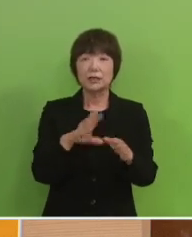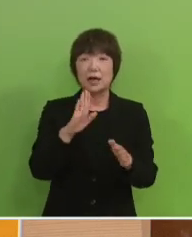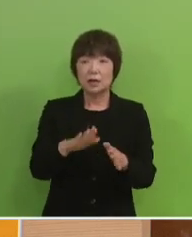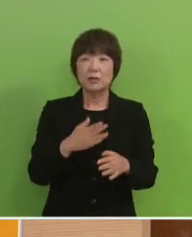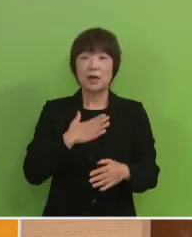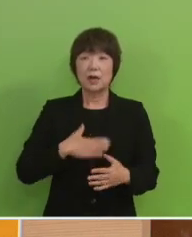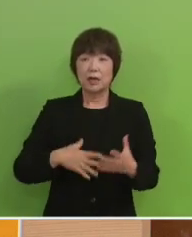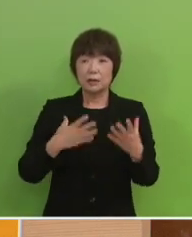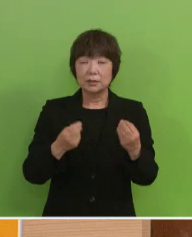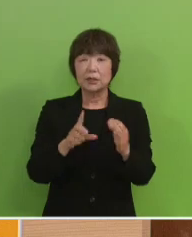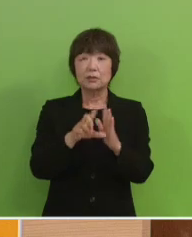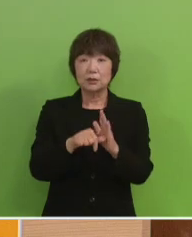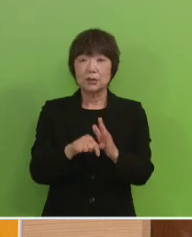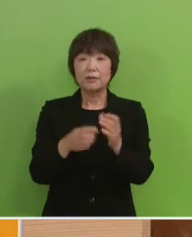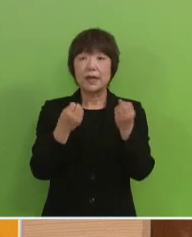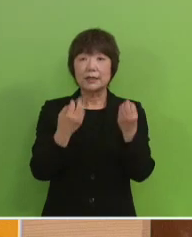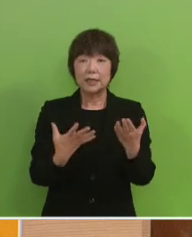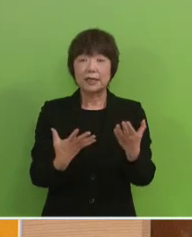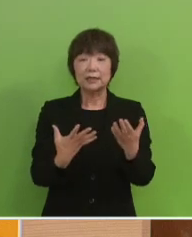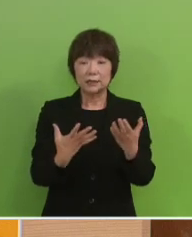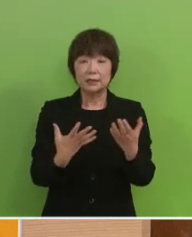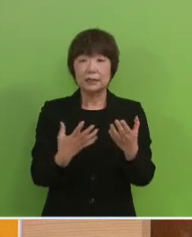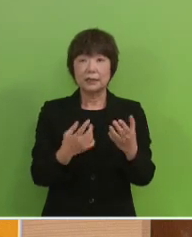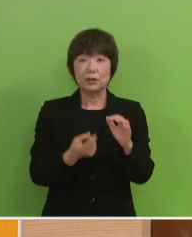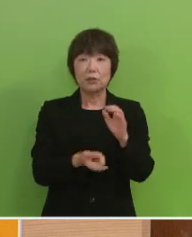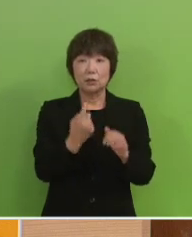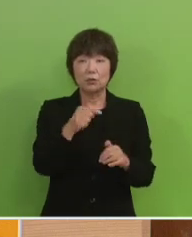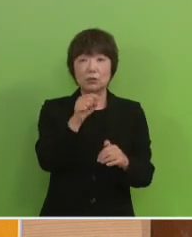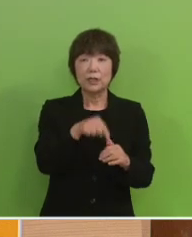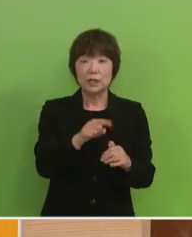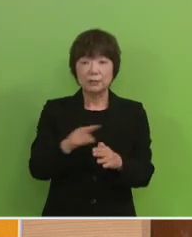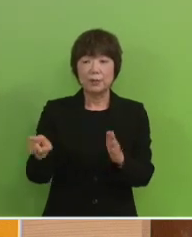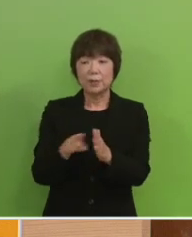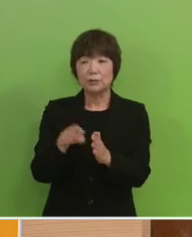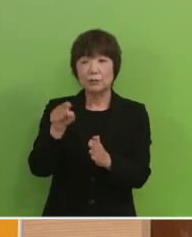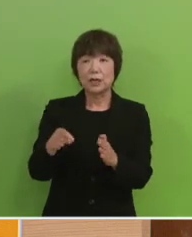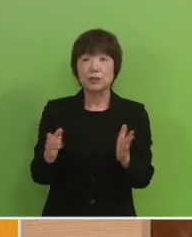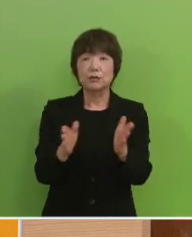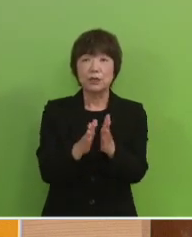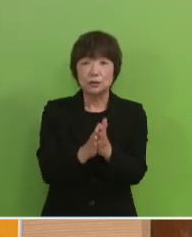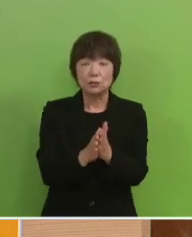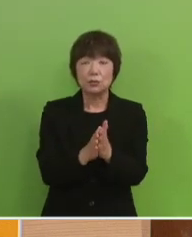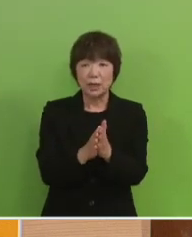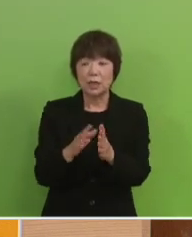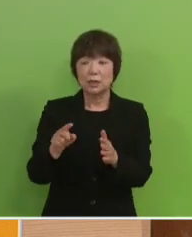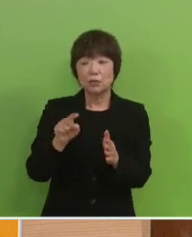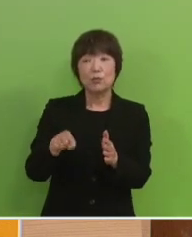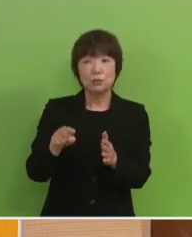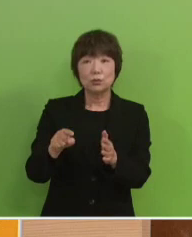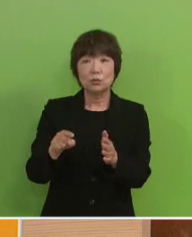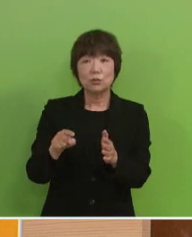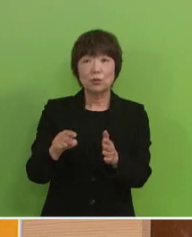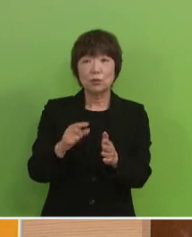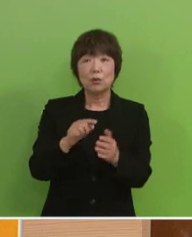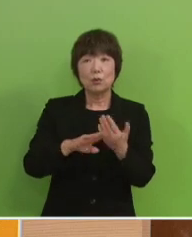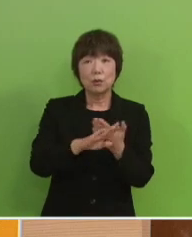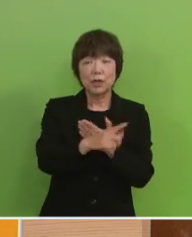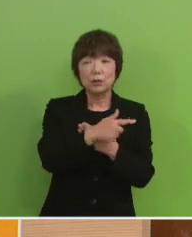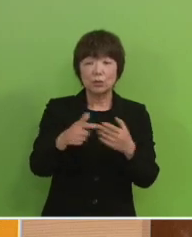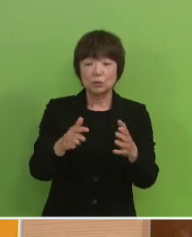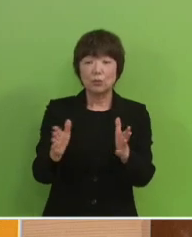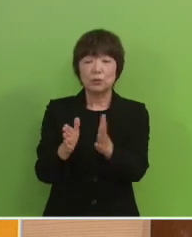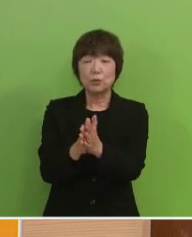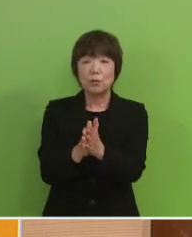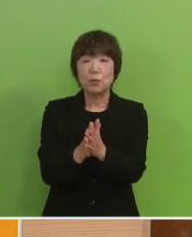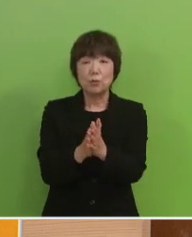今まで同様新規の中には既存事例また既存の中でも統合される案件は